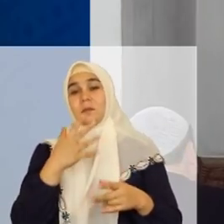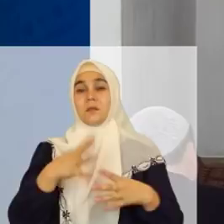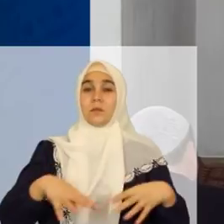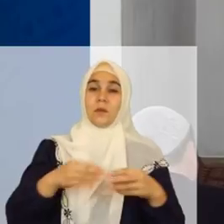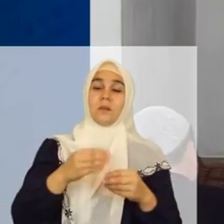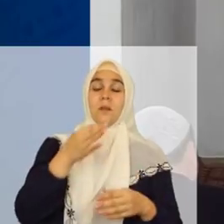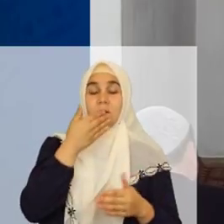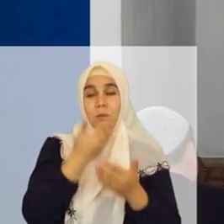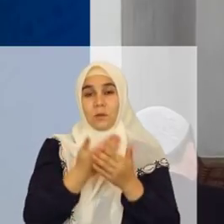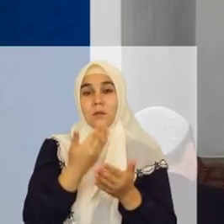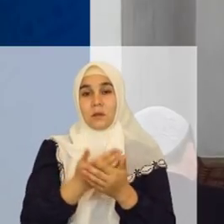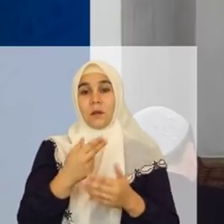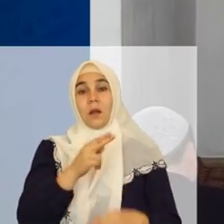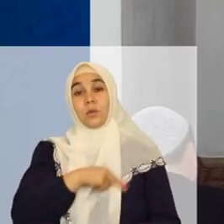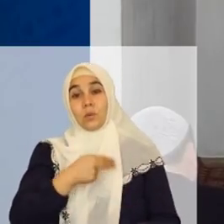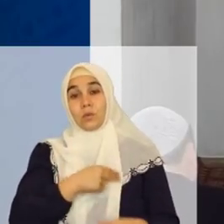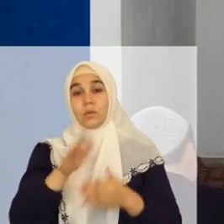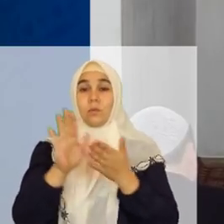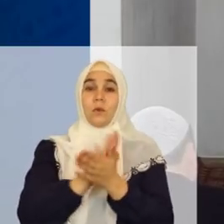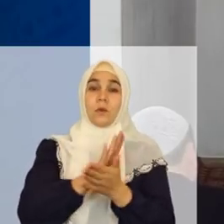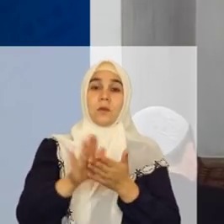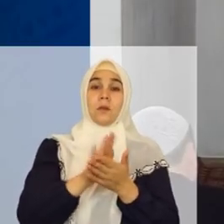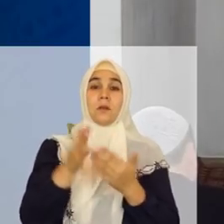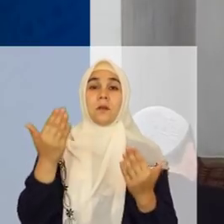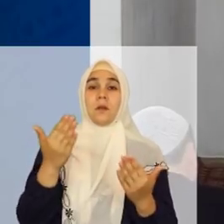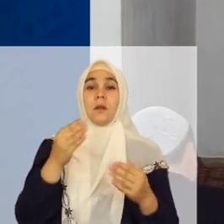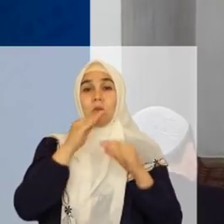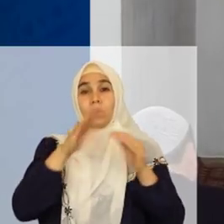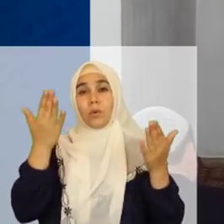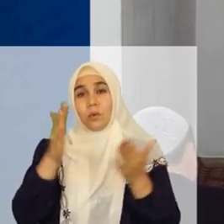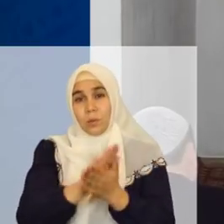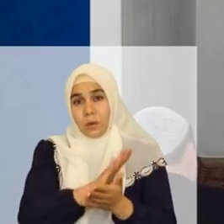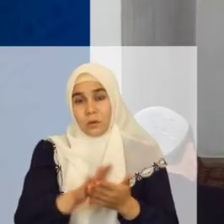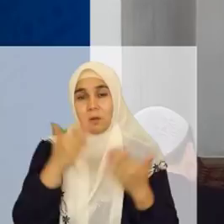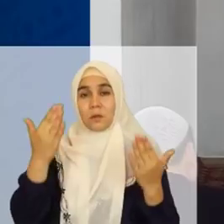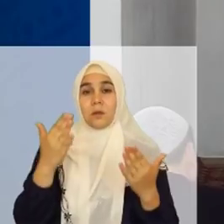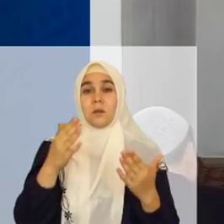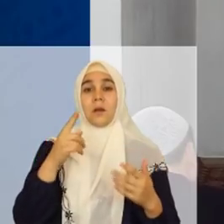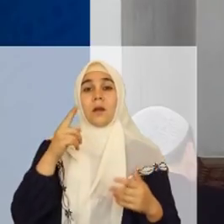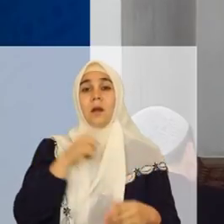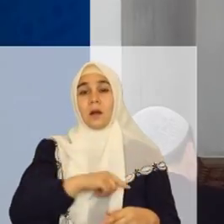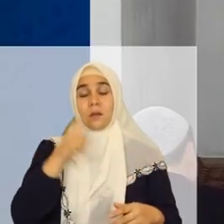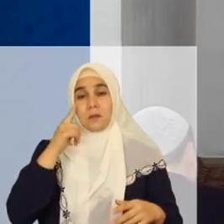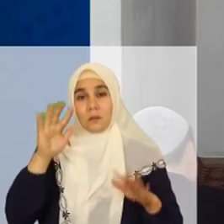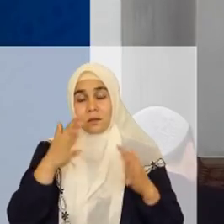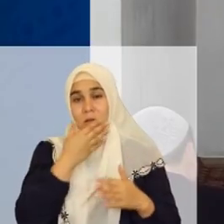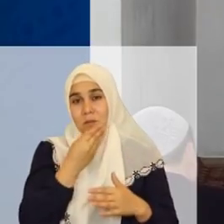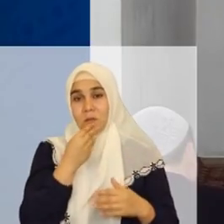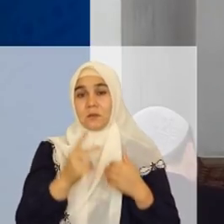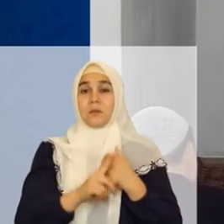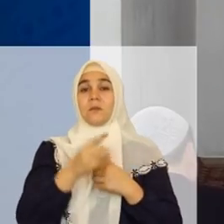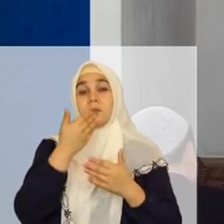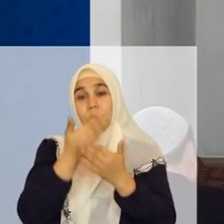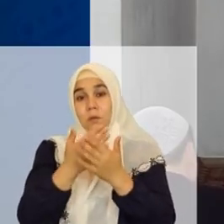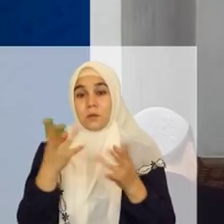ayolimga mundoq qilgin. Lekin qalbimni poklagin, ruhimni toza qilgin, axloqimni o'g'nagin degan